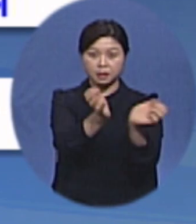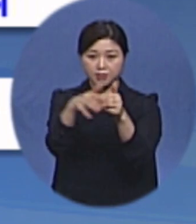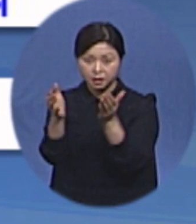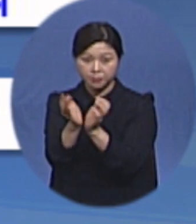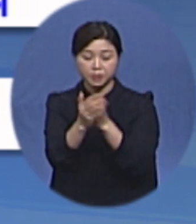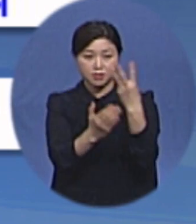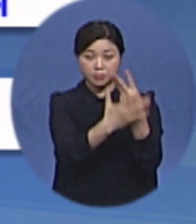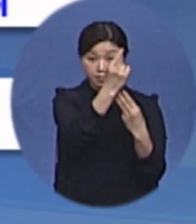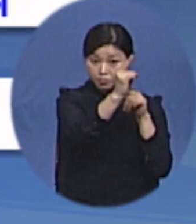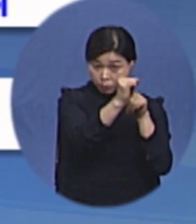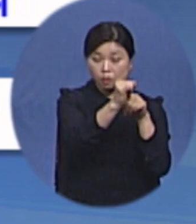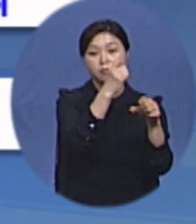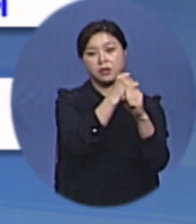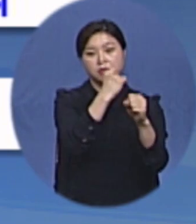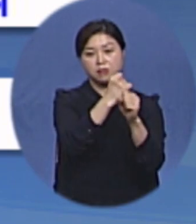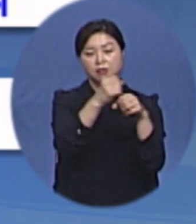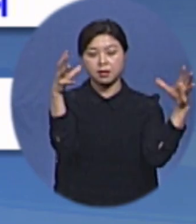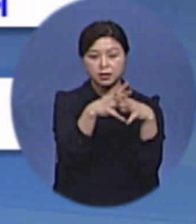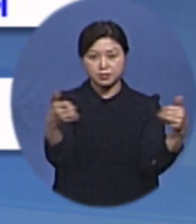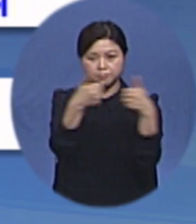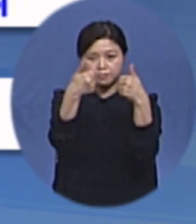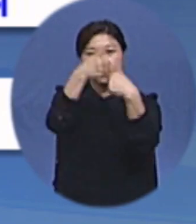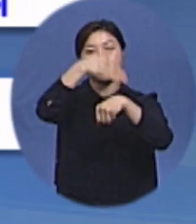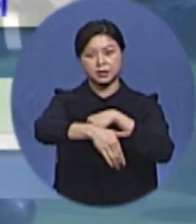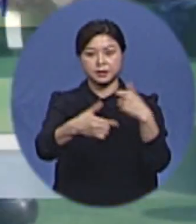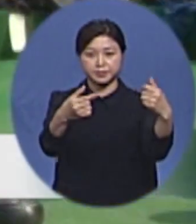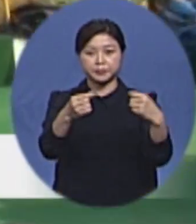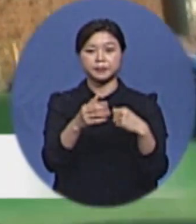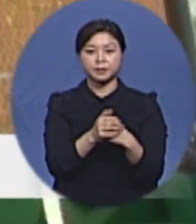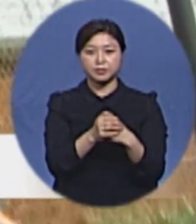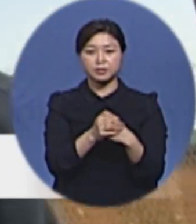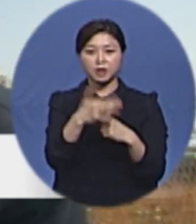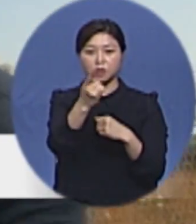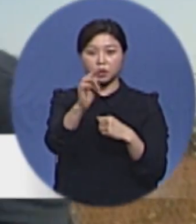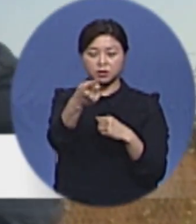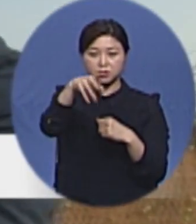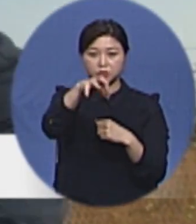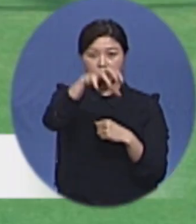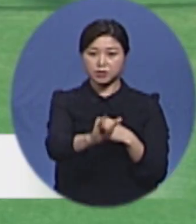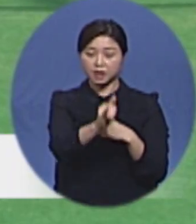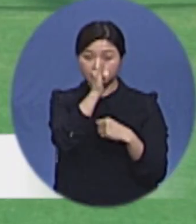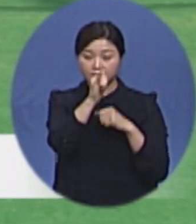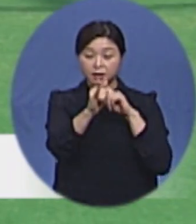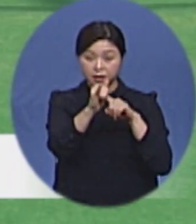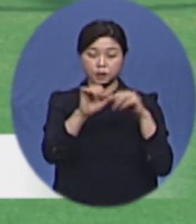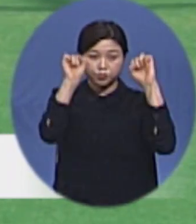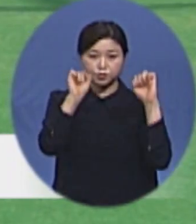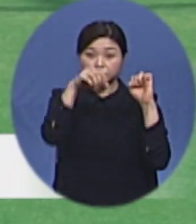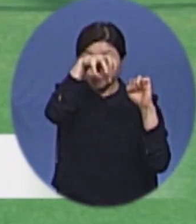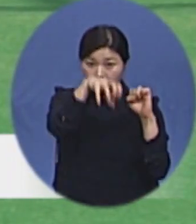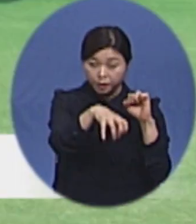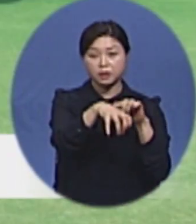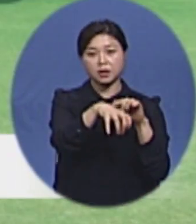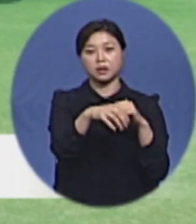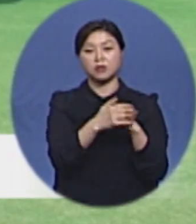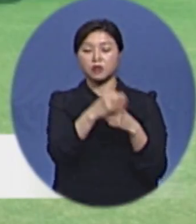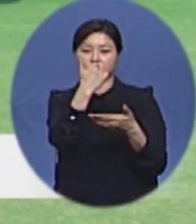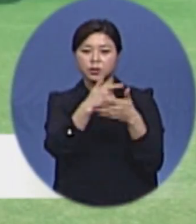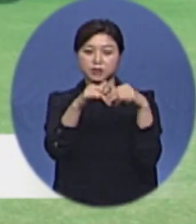1조로 팀을 구성해 단체전 토너먼트로 열렸습니다. 공릉동에 위치한 불암산 종합스타디움의 롬볼장에서